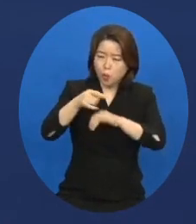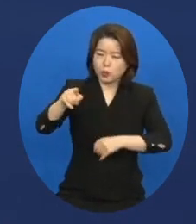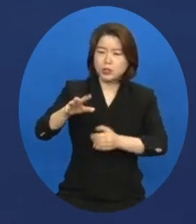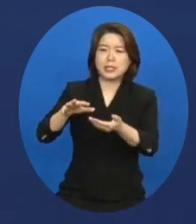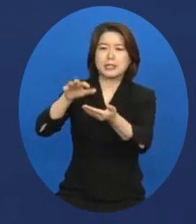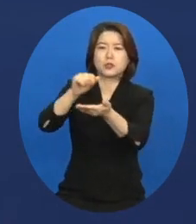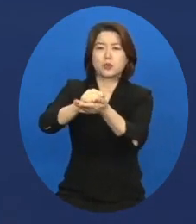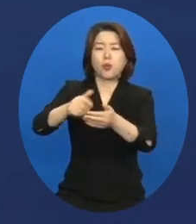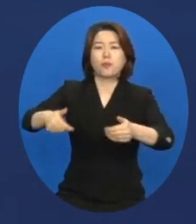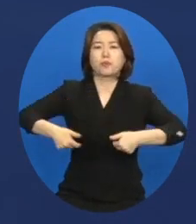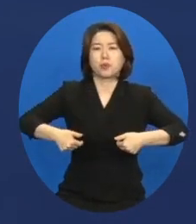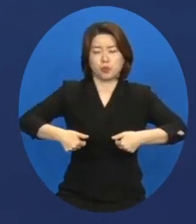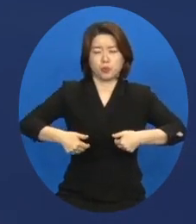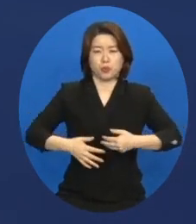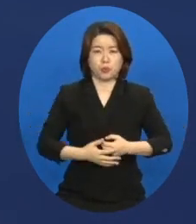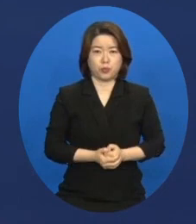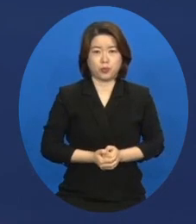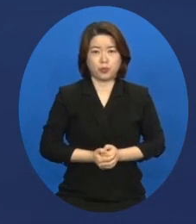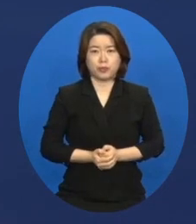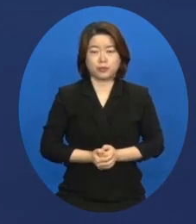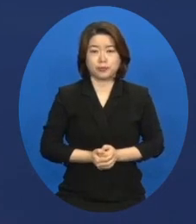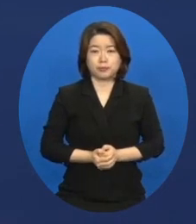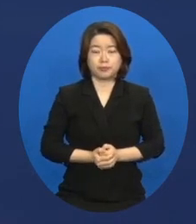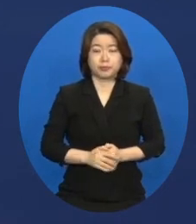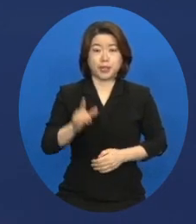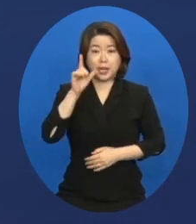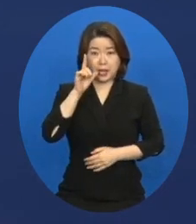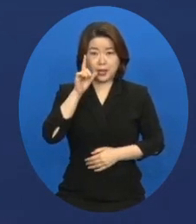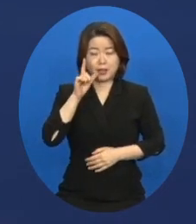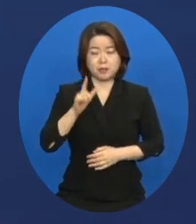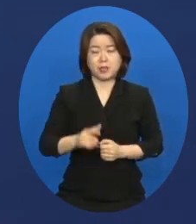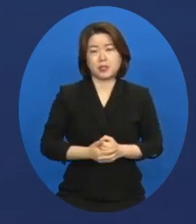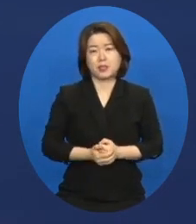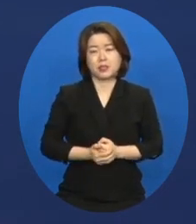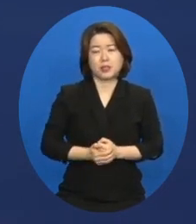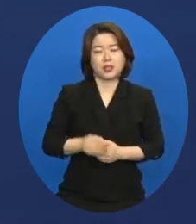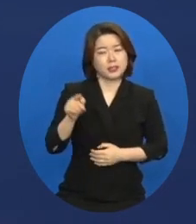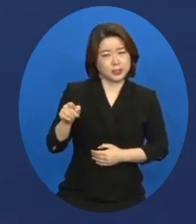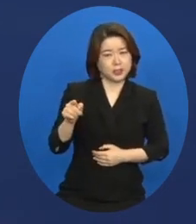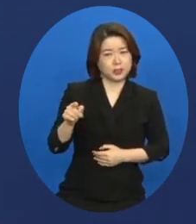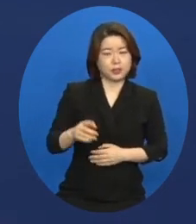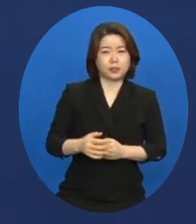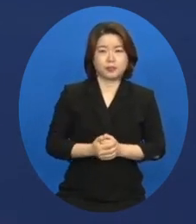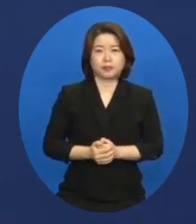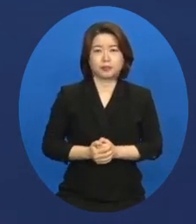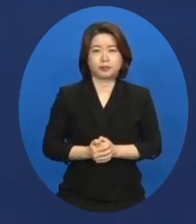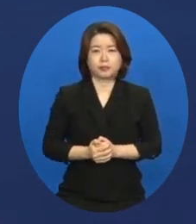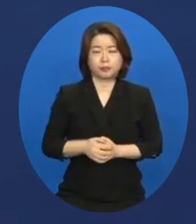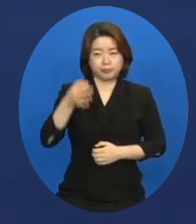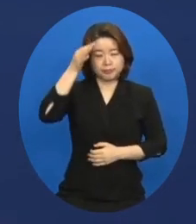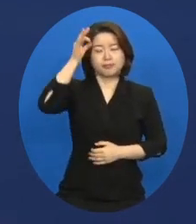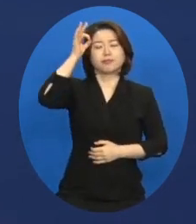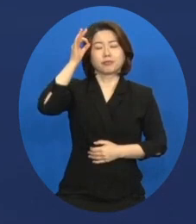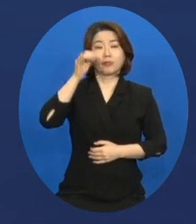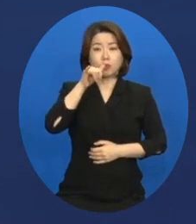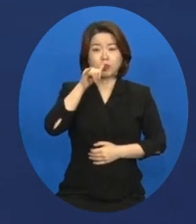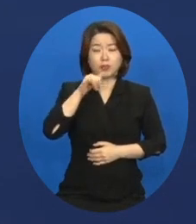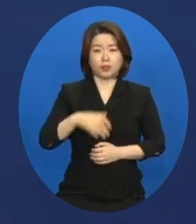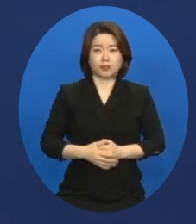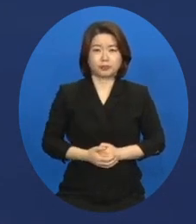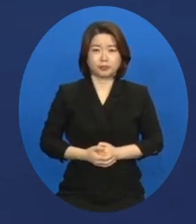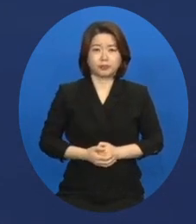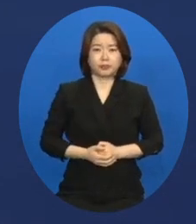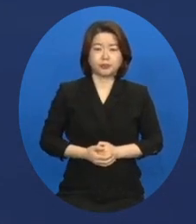점령을 해야 되는 땅이죠. 갈렙이 그것을 깨달은 겁니다.